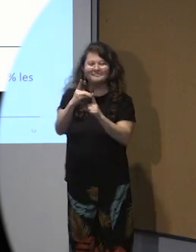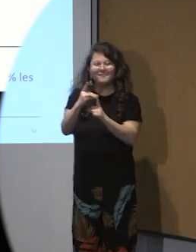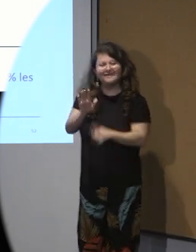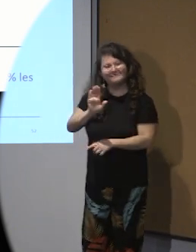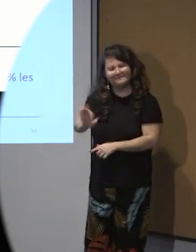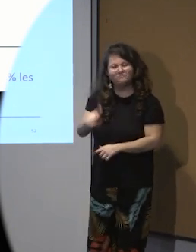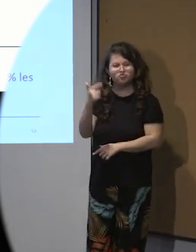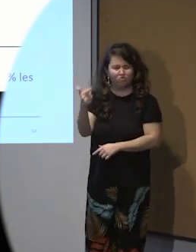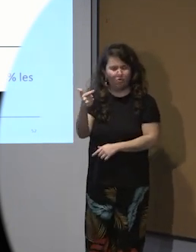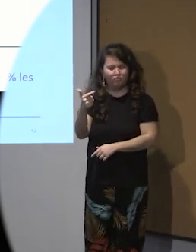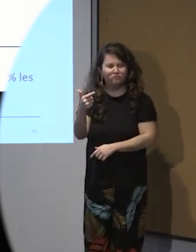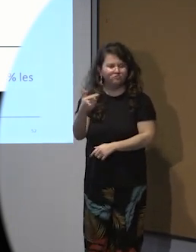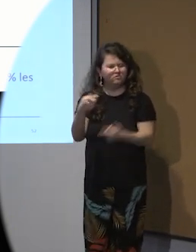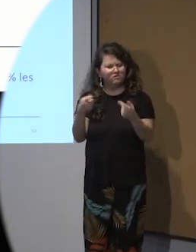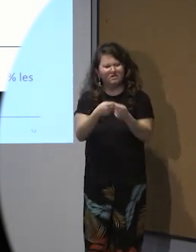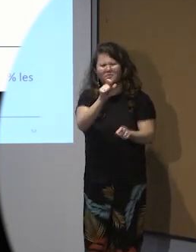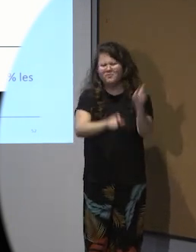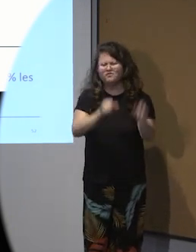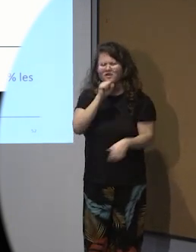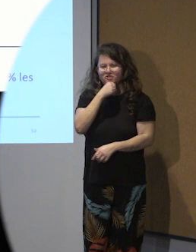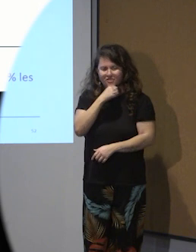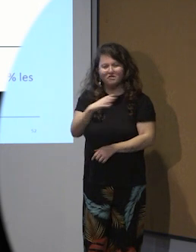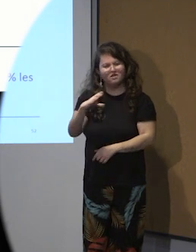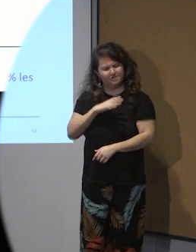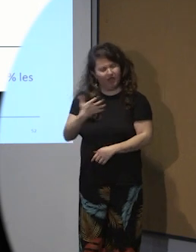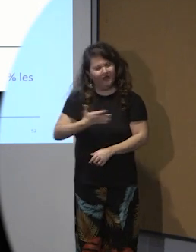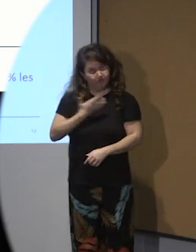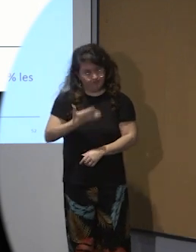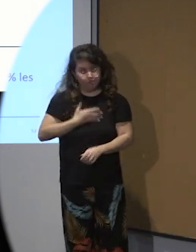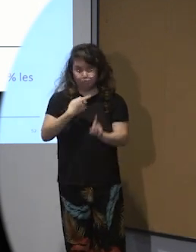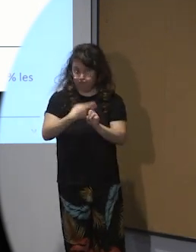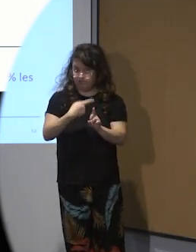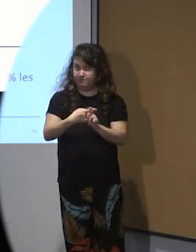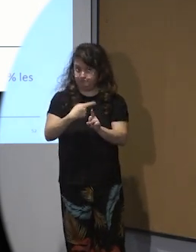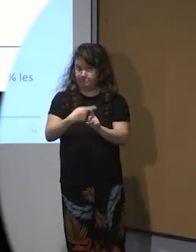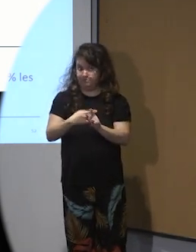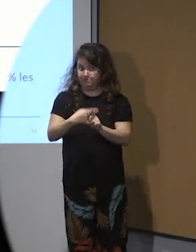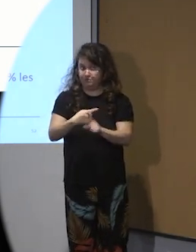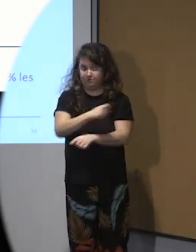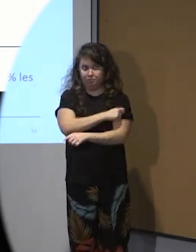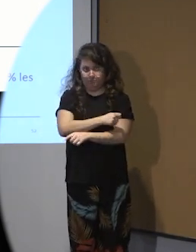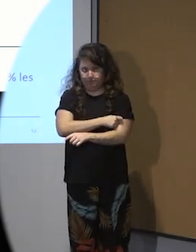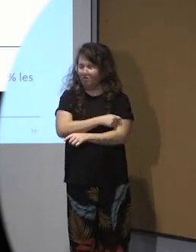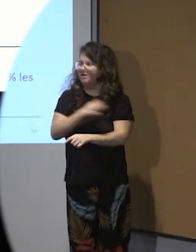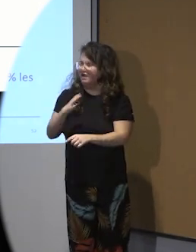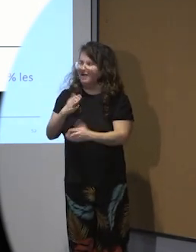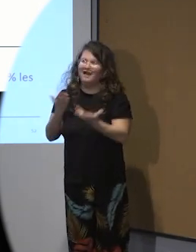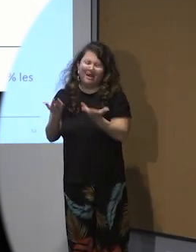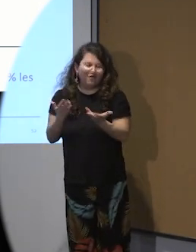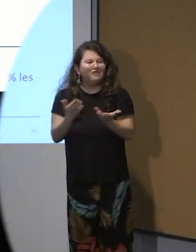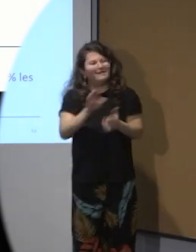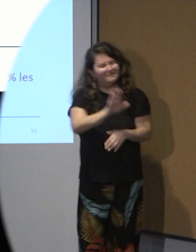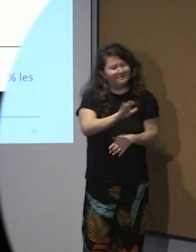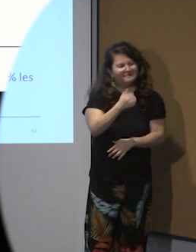diabète du senior. On a des effets bénéfiques à long terme, bon, qui sont aussi retrouvés sur le diabète type 1, mais là, aujourd'hui, ce n'était pas la